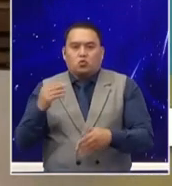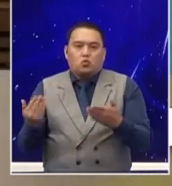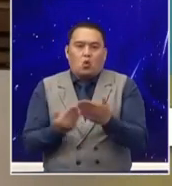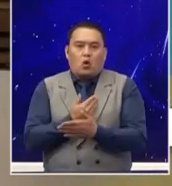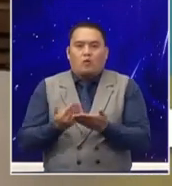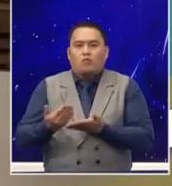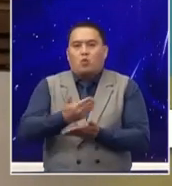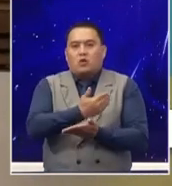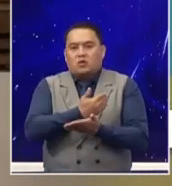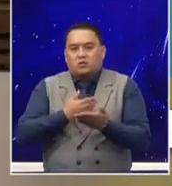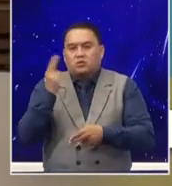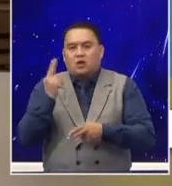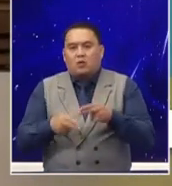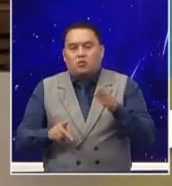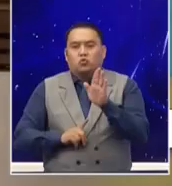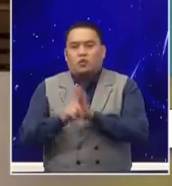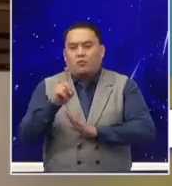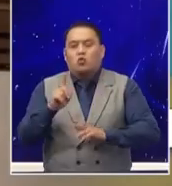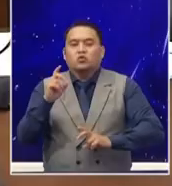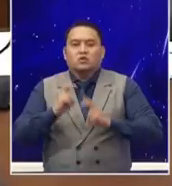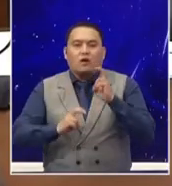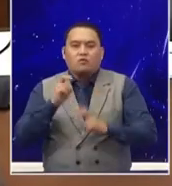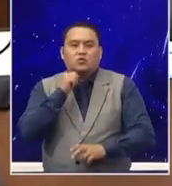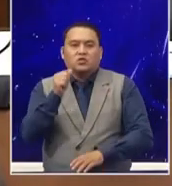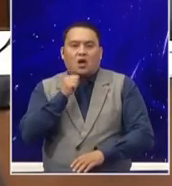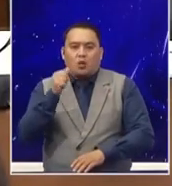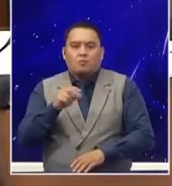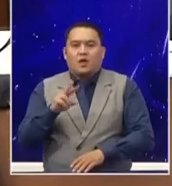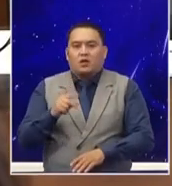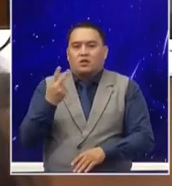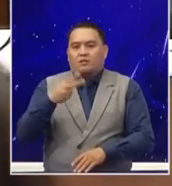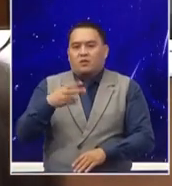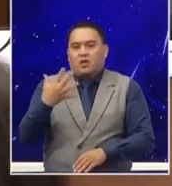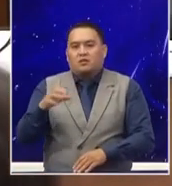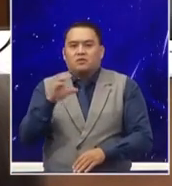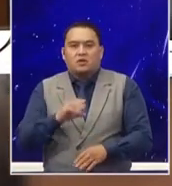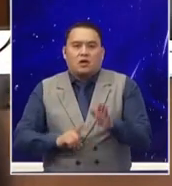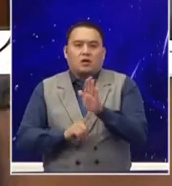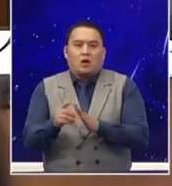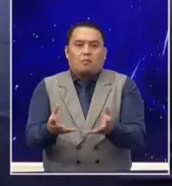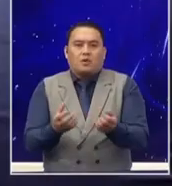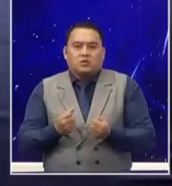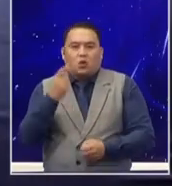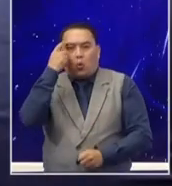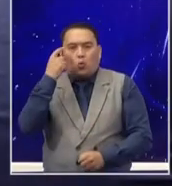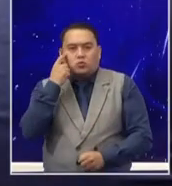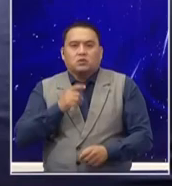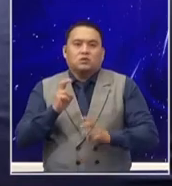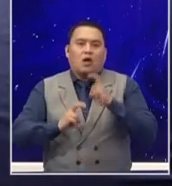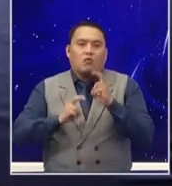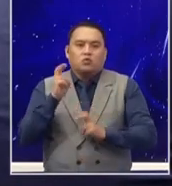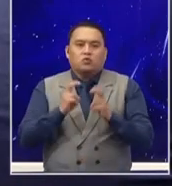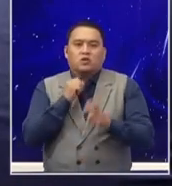своевременную уборку урожая и запуск второго сахарного завода. В минувшую пятницу, 25 сентября, начал приемку сырья Куксусский